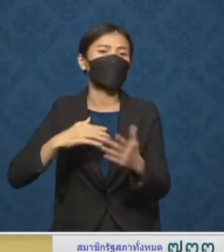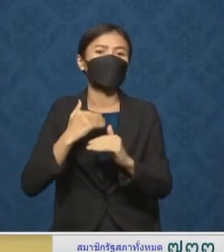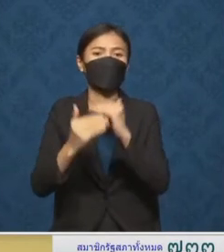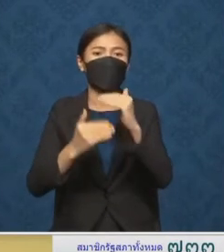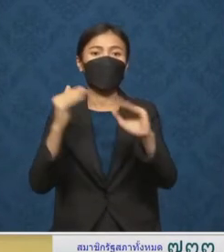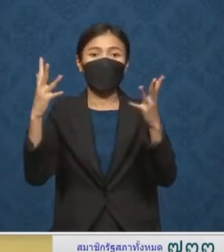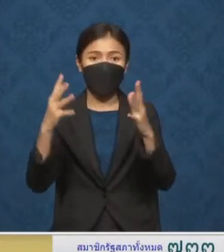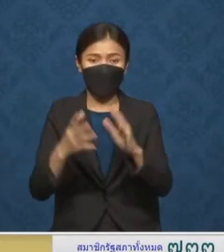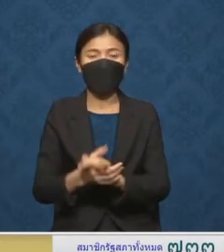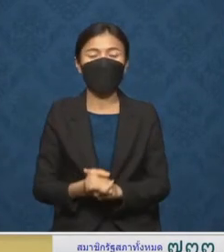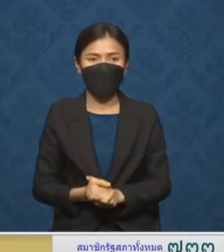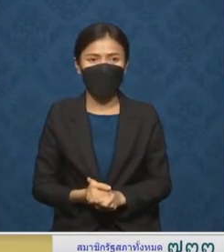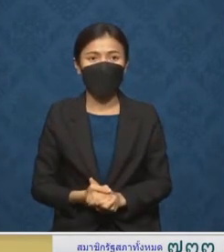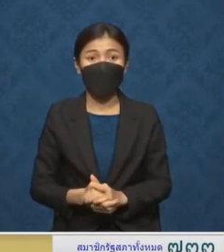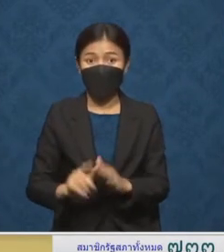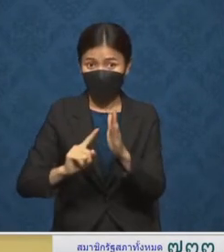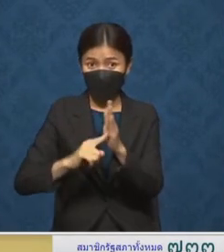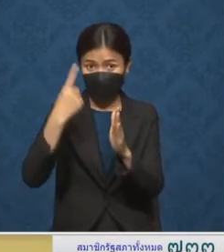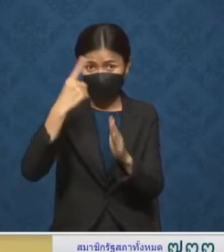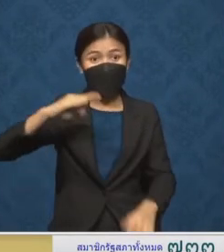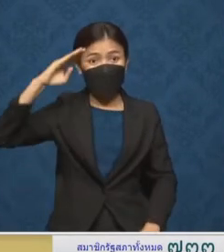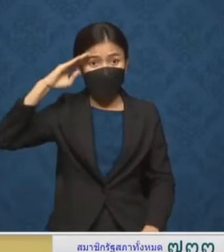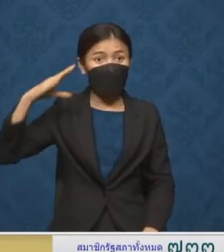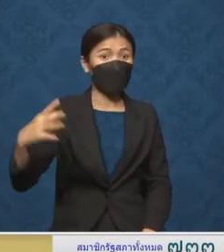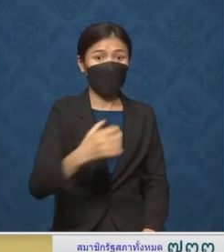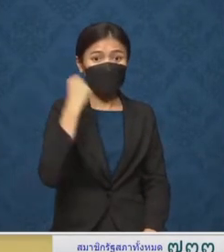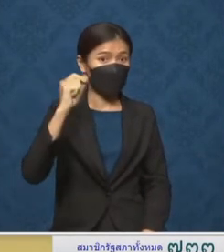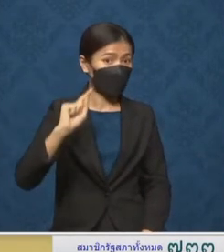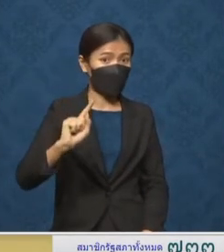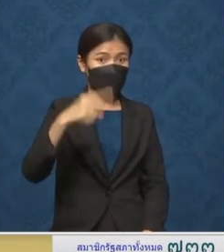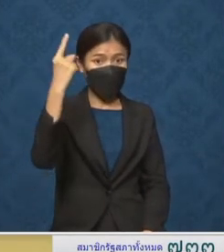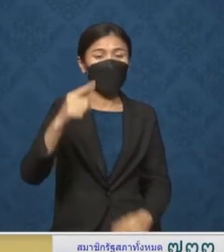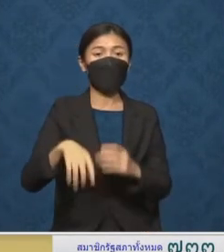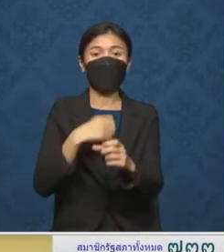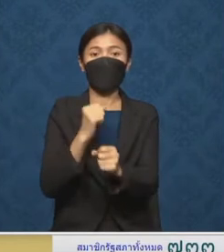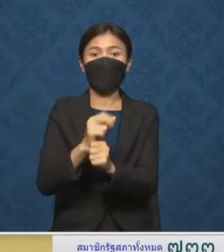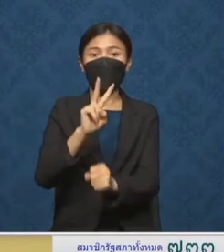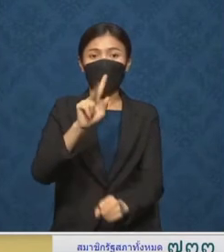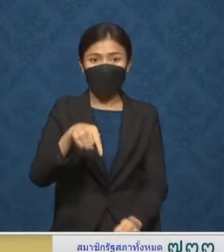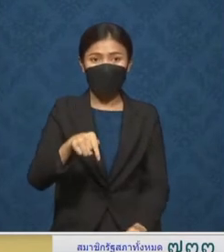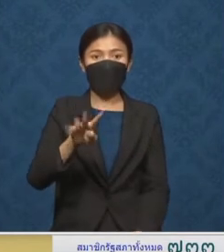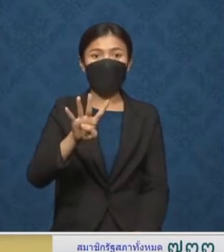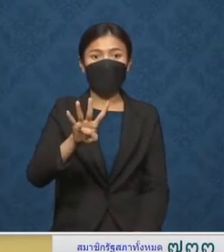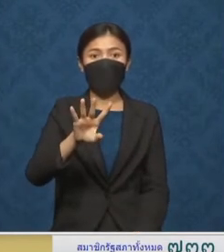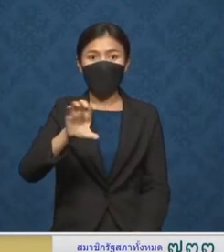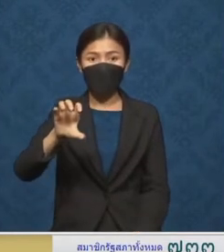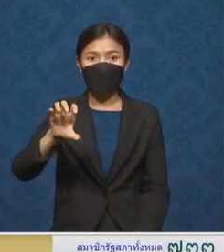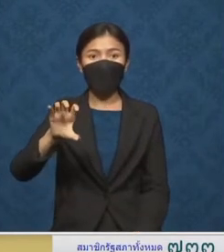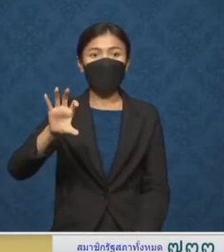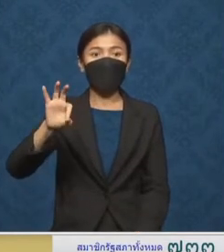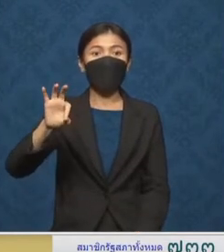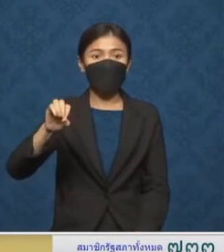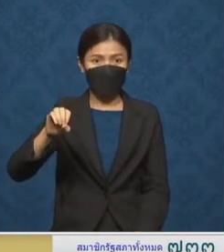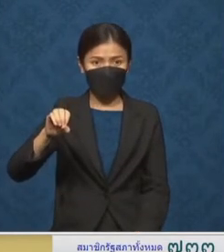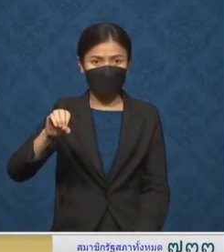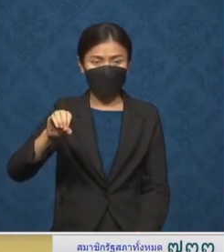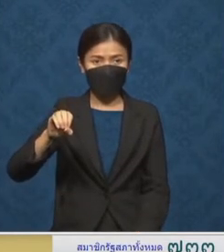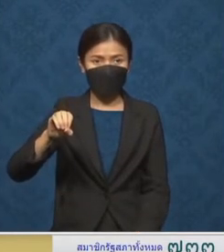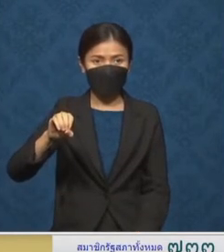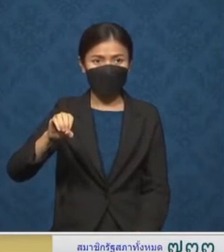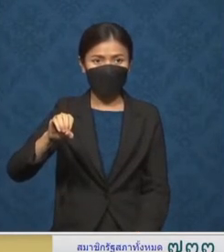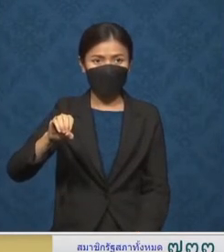อุบาทว์ครั้งหน้าที่เกิดการรัฐประหารฉีกรัฐธรรมนูญเมื่อปี2490ซึ่งได้กลาย